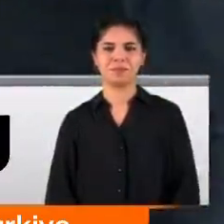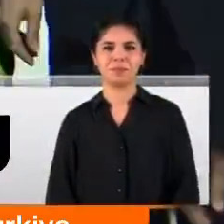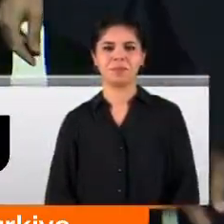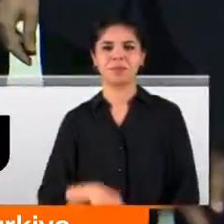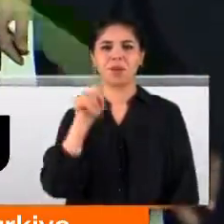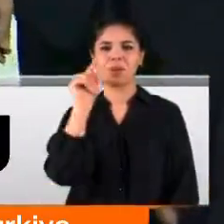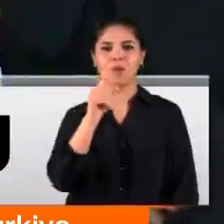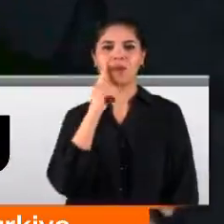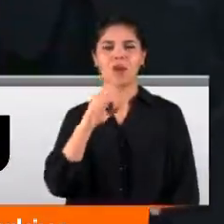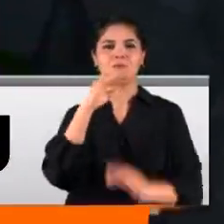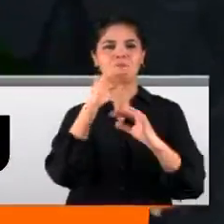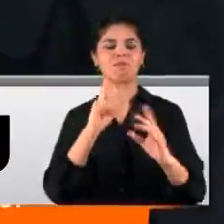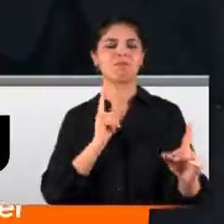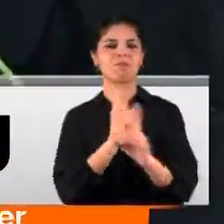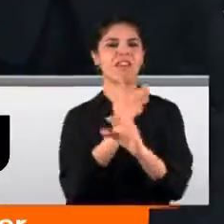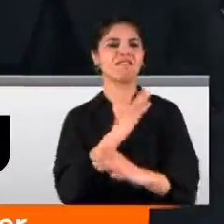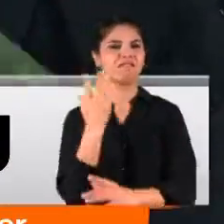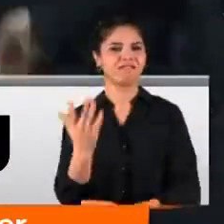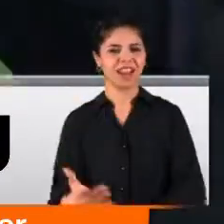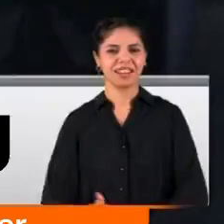Klarnetle karşılandı.